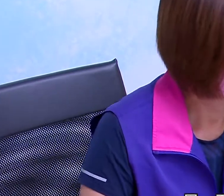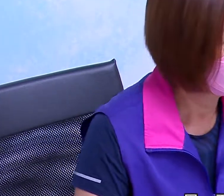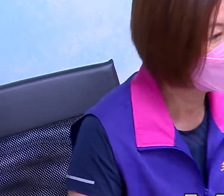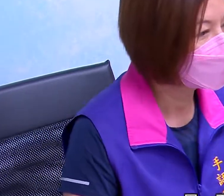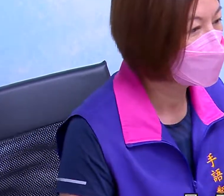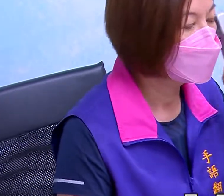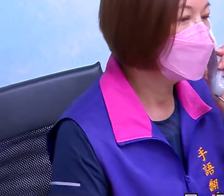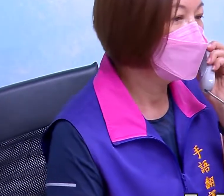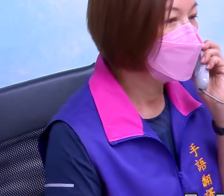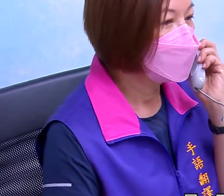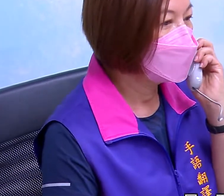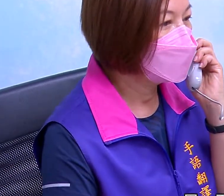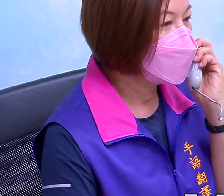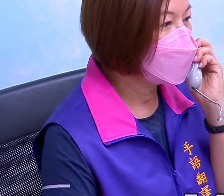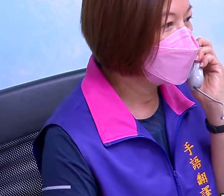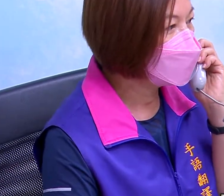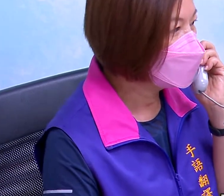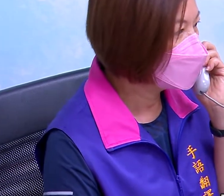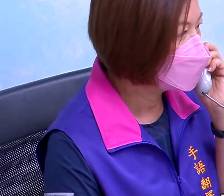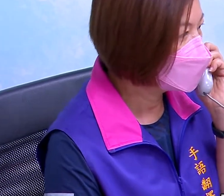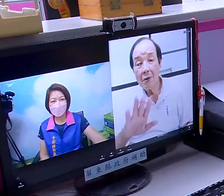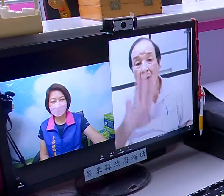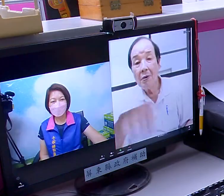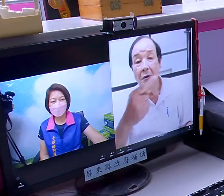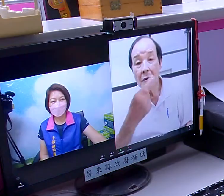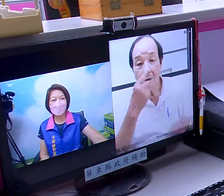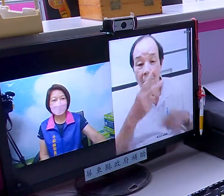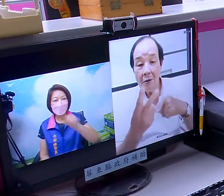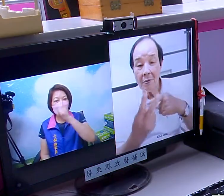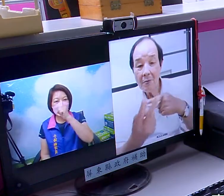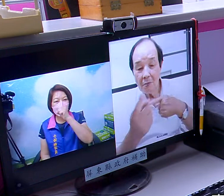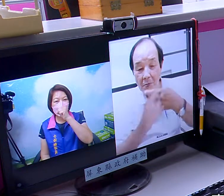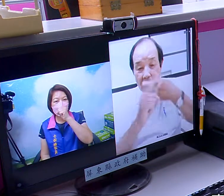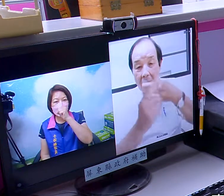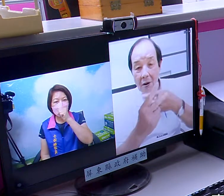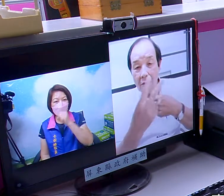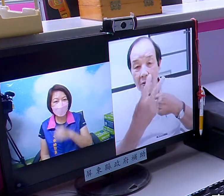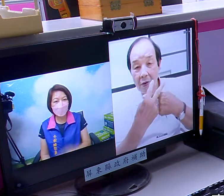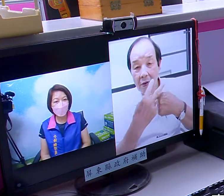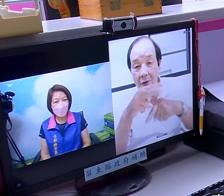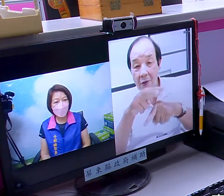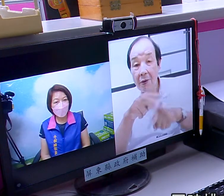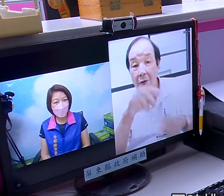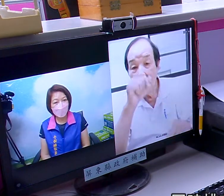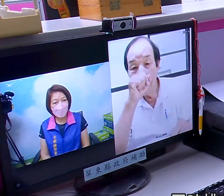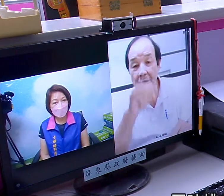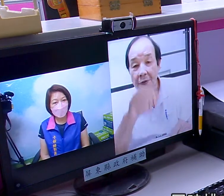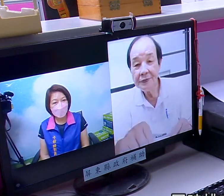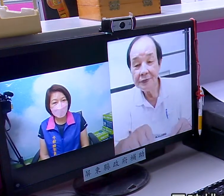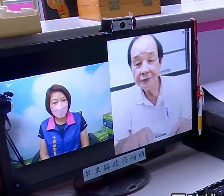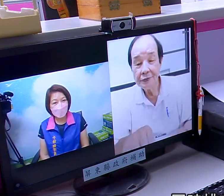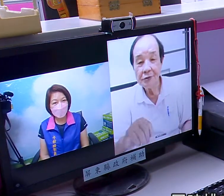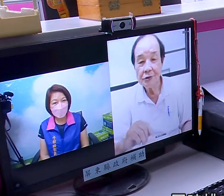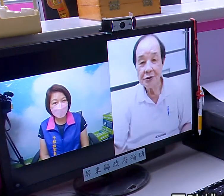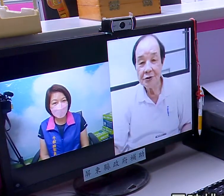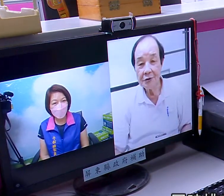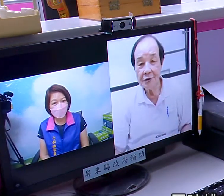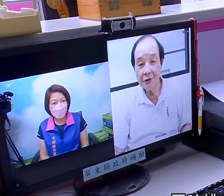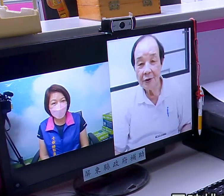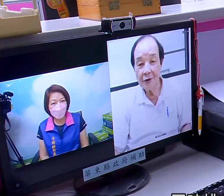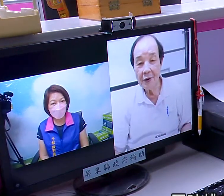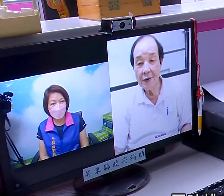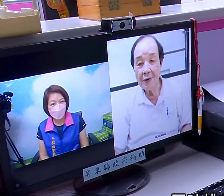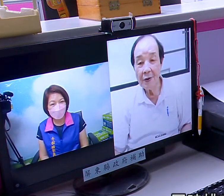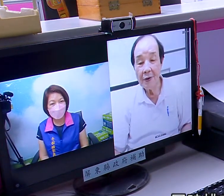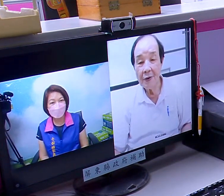至周五上午9点到11点及下午2点到4点。窗口除了专人值机，同时安排手译员现